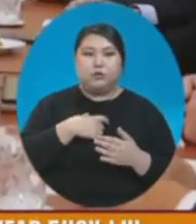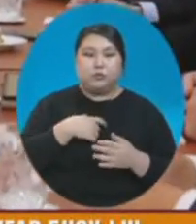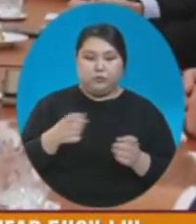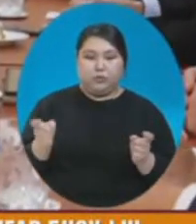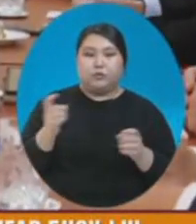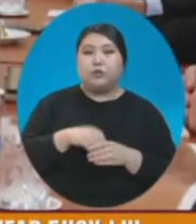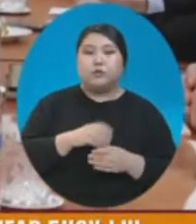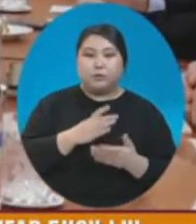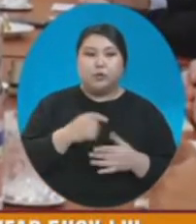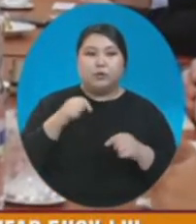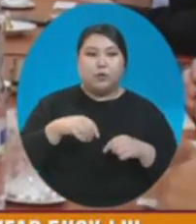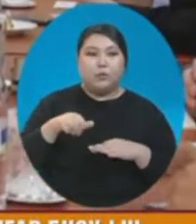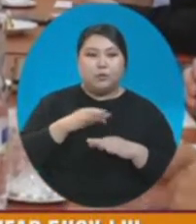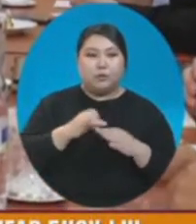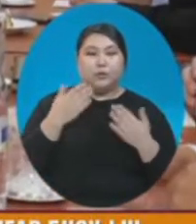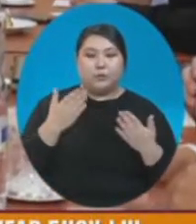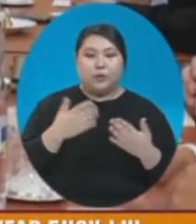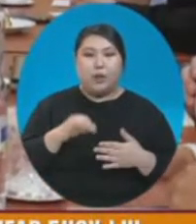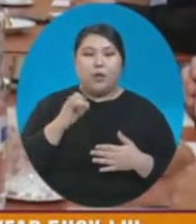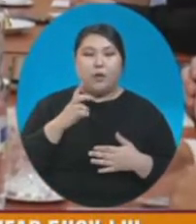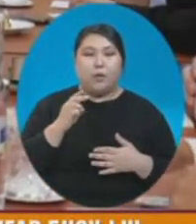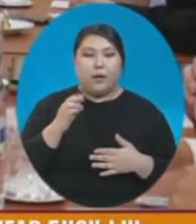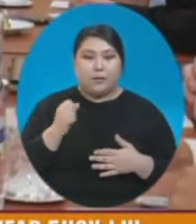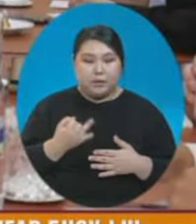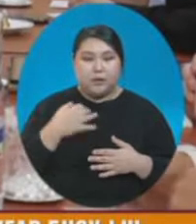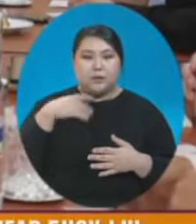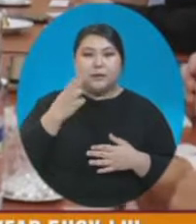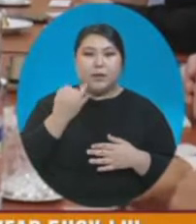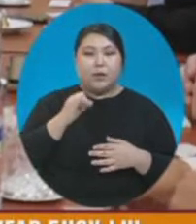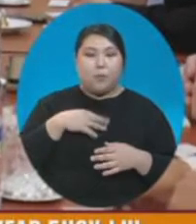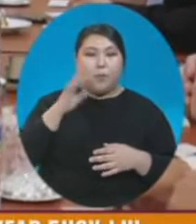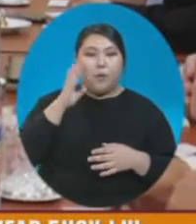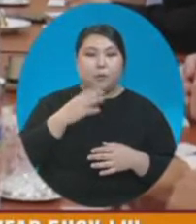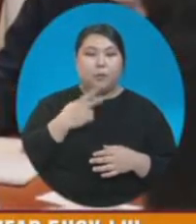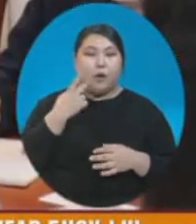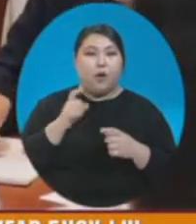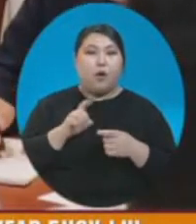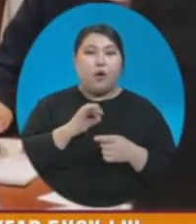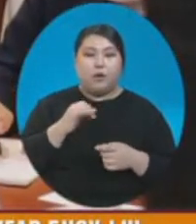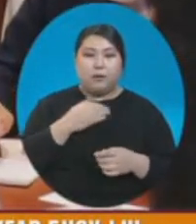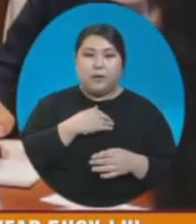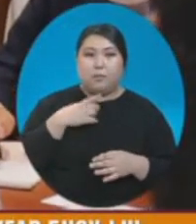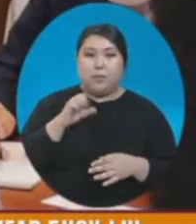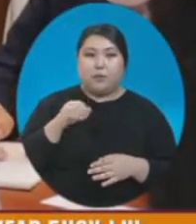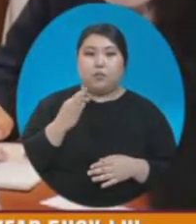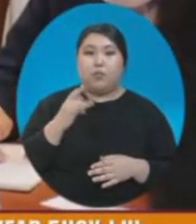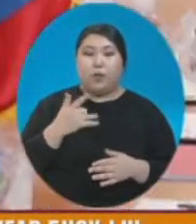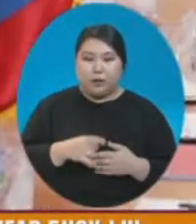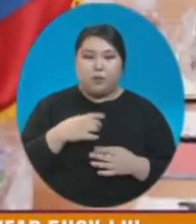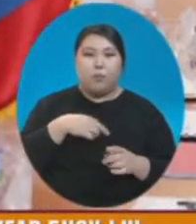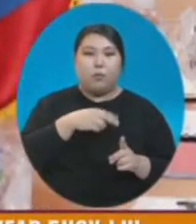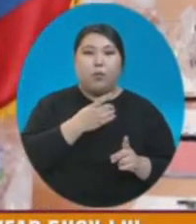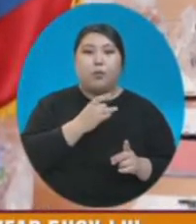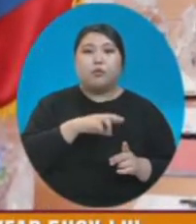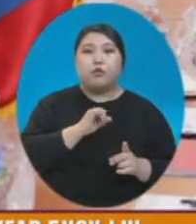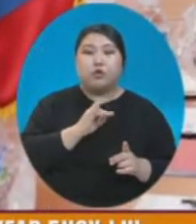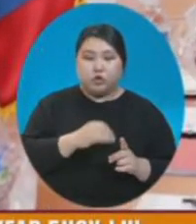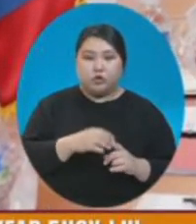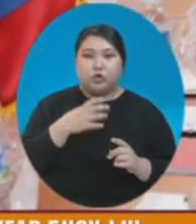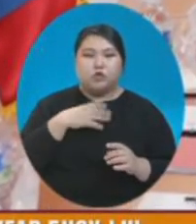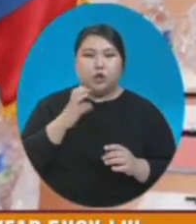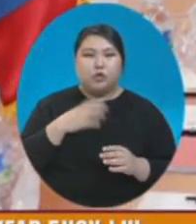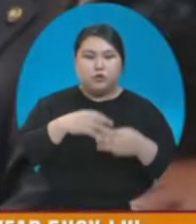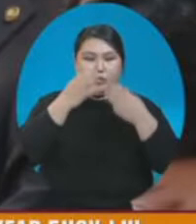оролцож байна. Өнөөдөр улсын хурлын инновац цахим бодлого байнгын хорооны дарга Батчугар улсын хурлын гишүүн Пүрвдөржинар солонгосын шинжлэх ухаан